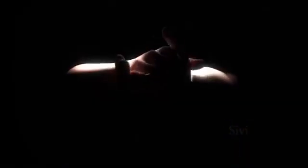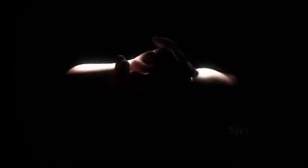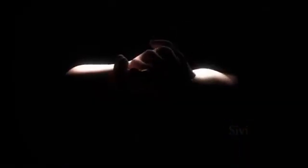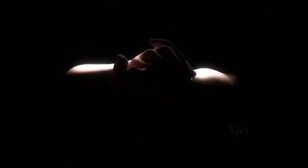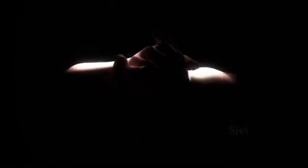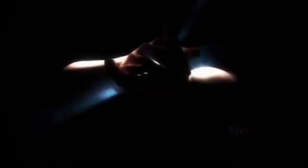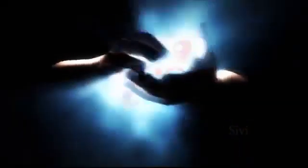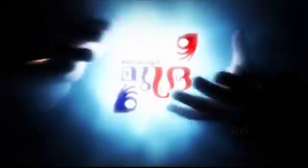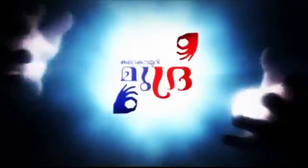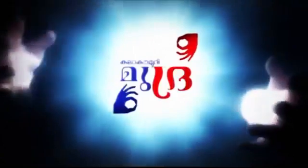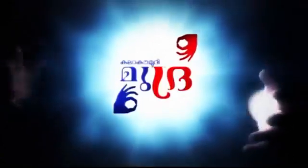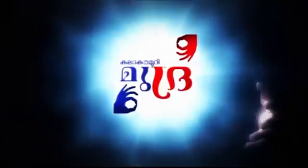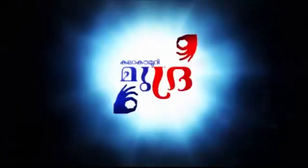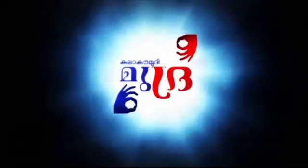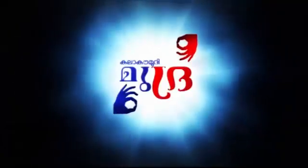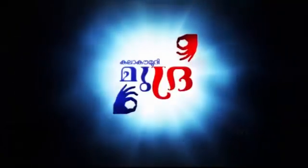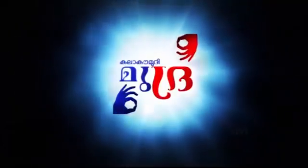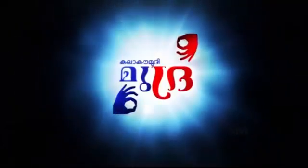എവിടെയാണോ എത്തേണ്ടത്